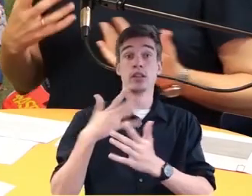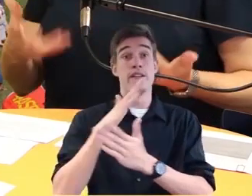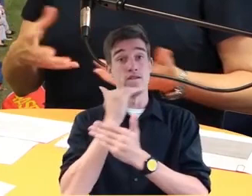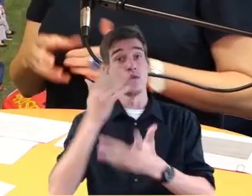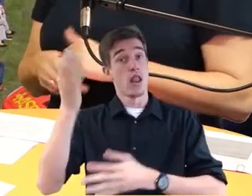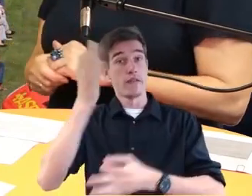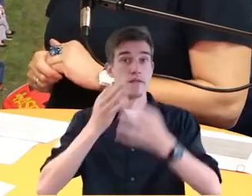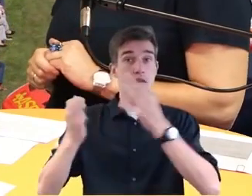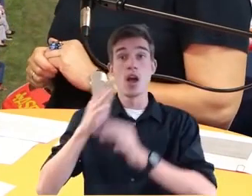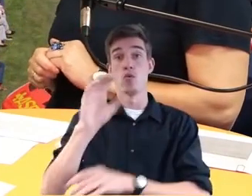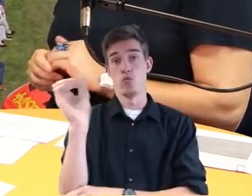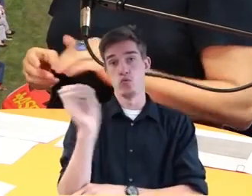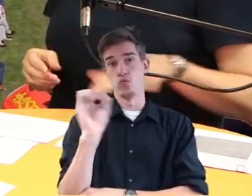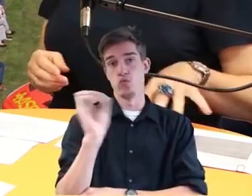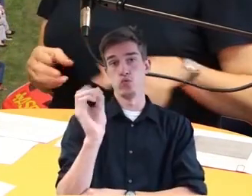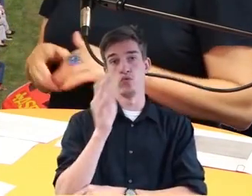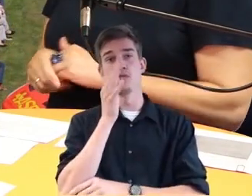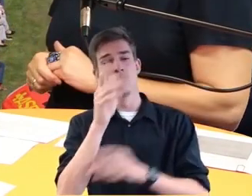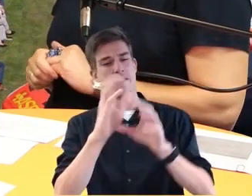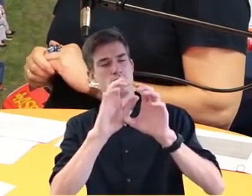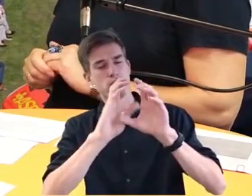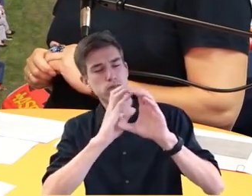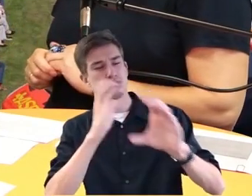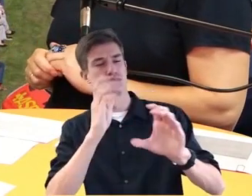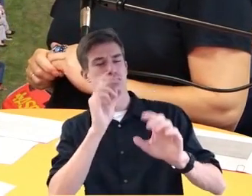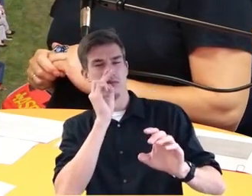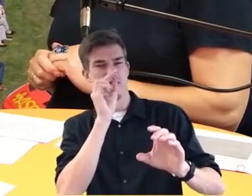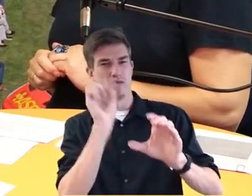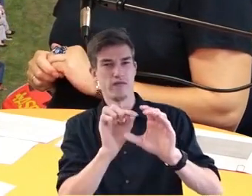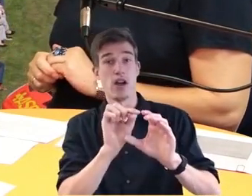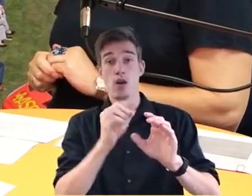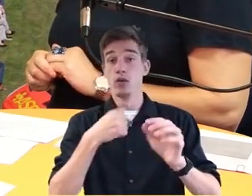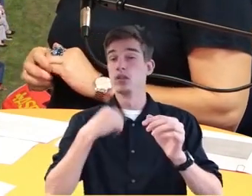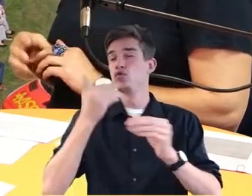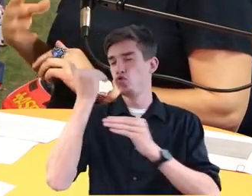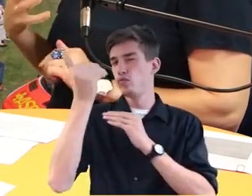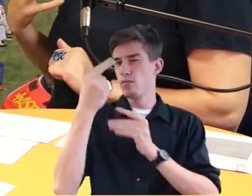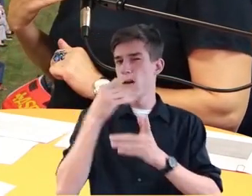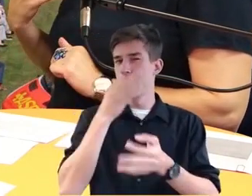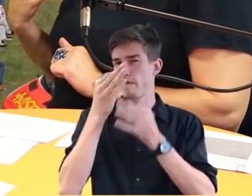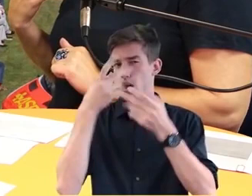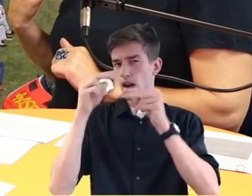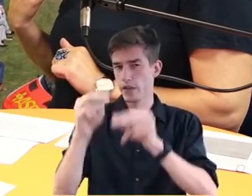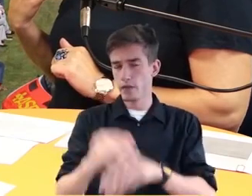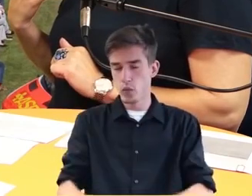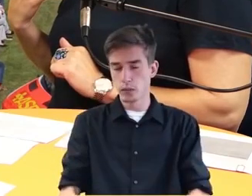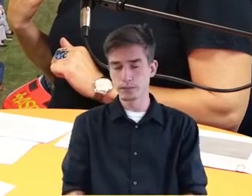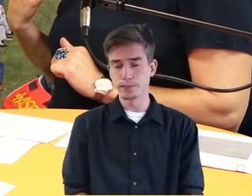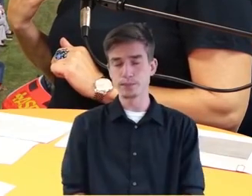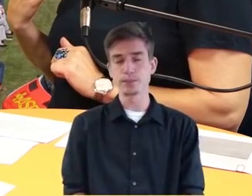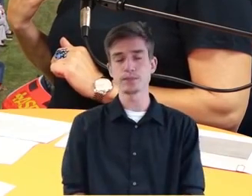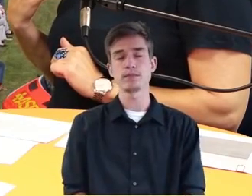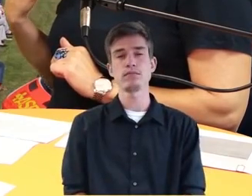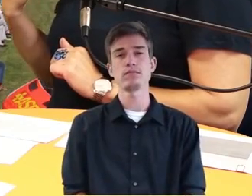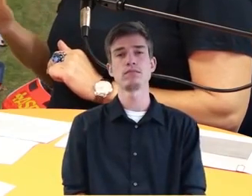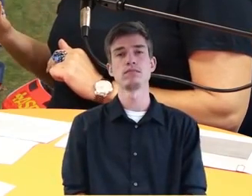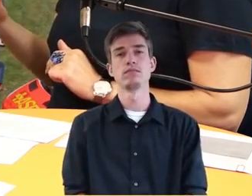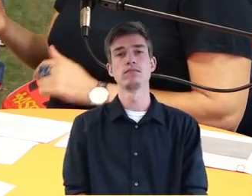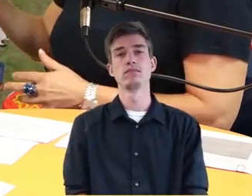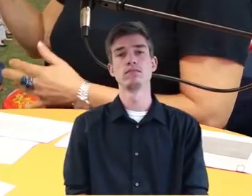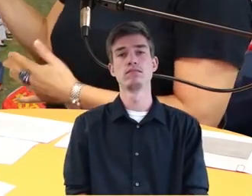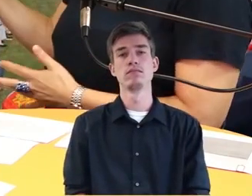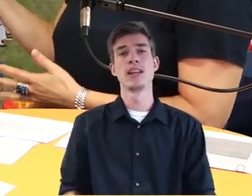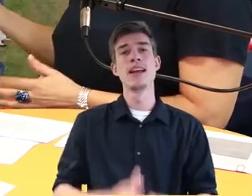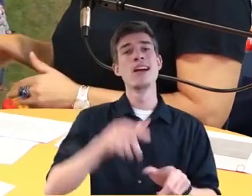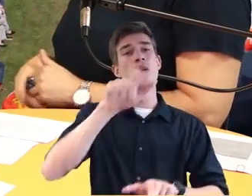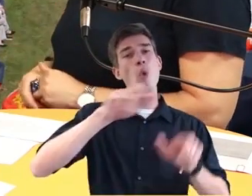Fragen, wir haben auch noch nachher ein paar Fragen zu beantworten. Aber wenn wir den Leuten das